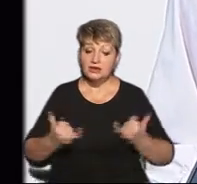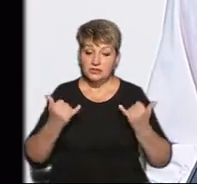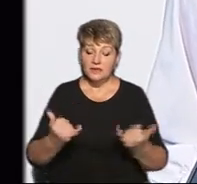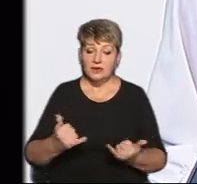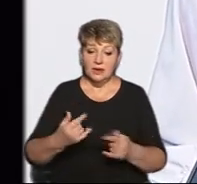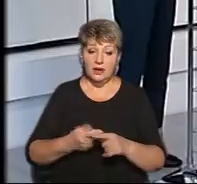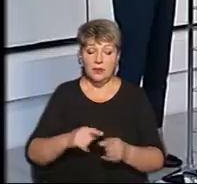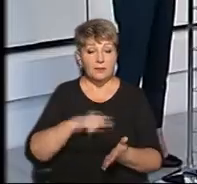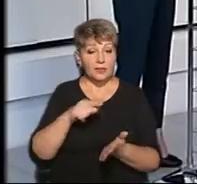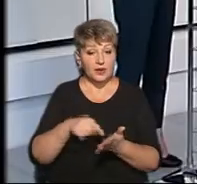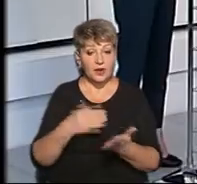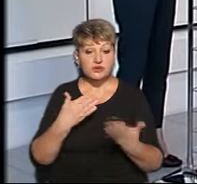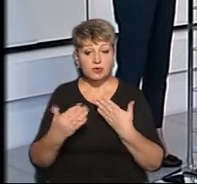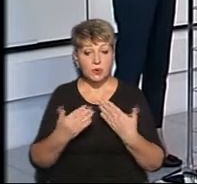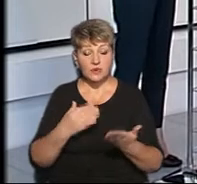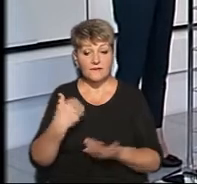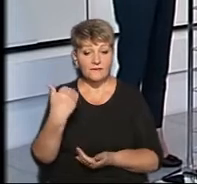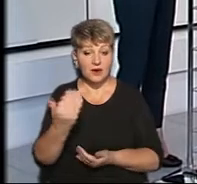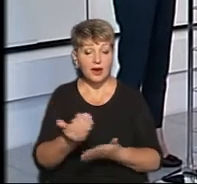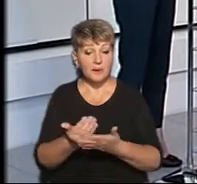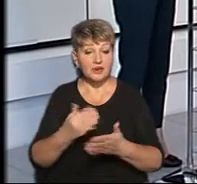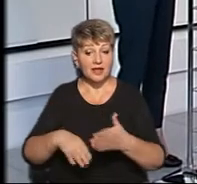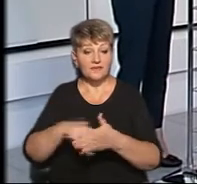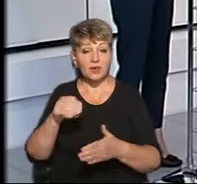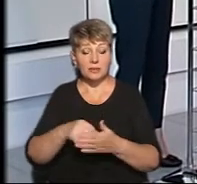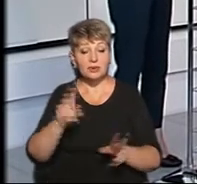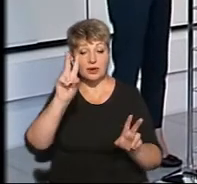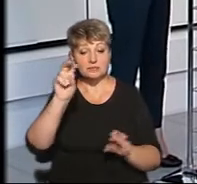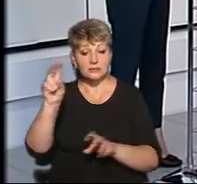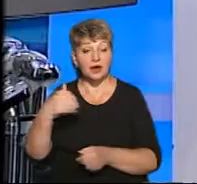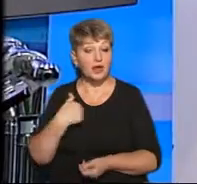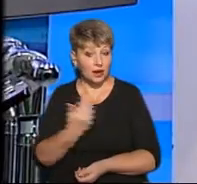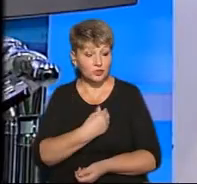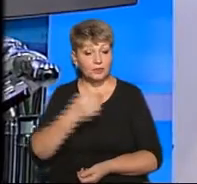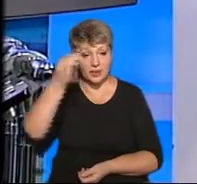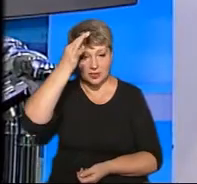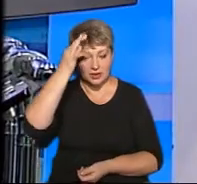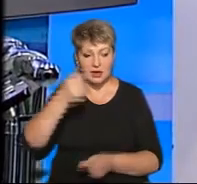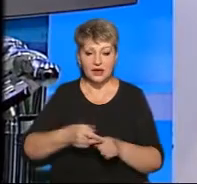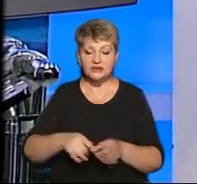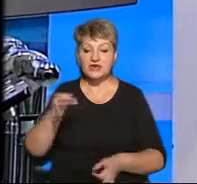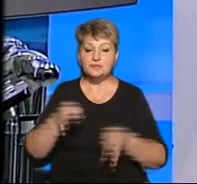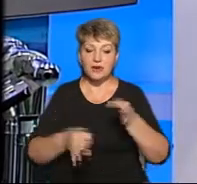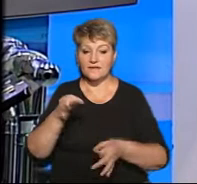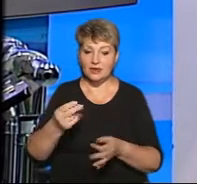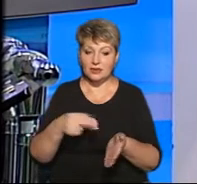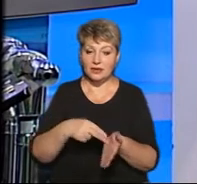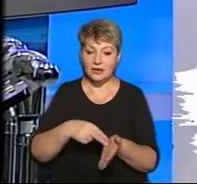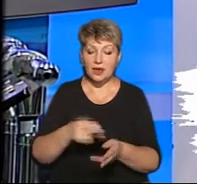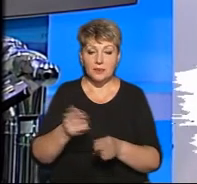Сергію, моє питання стосуватиметься ваших передвиборчих гасел. Я хотів би їх нагадати. Це справедливі тарифи,